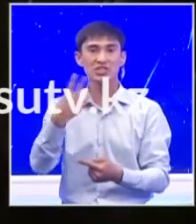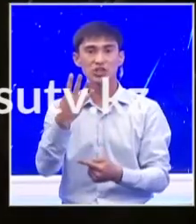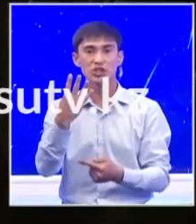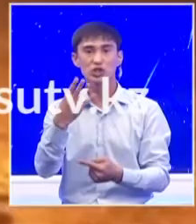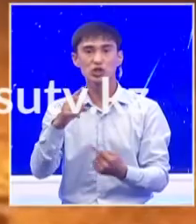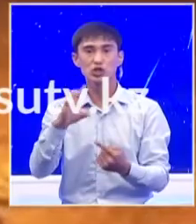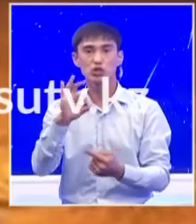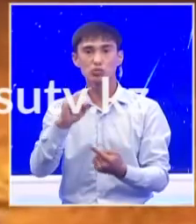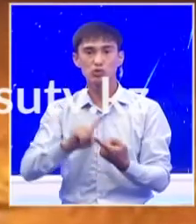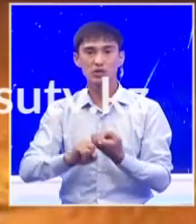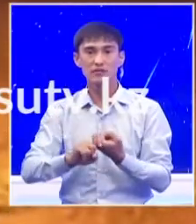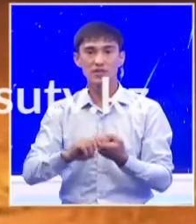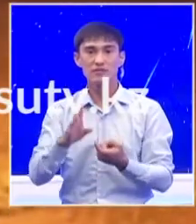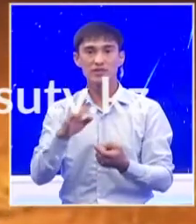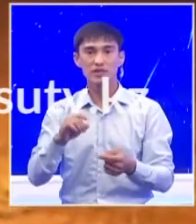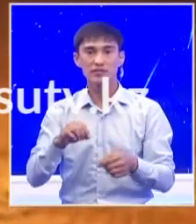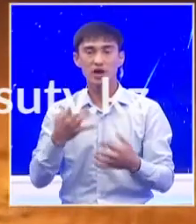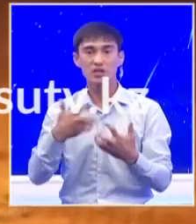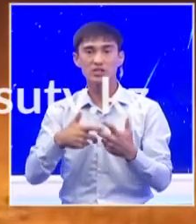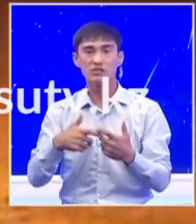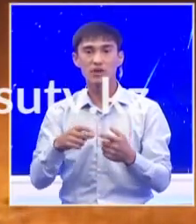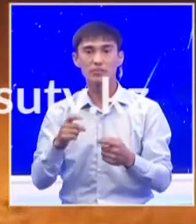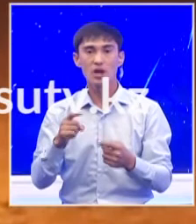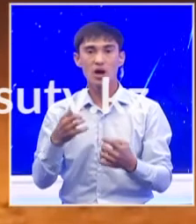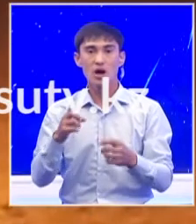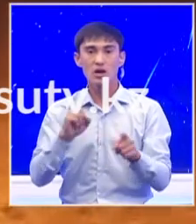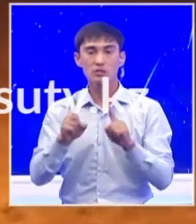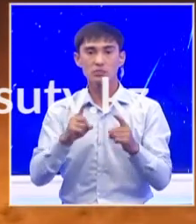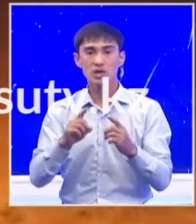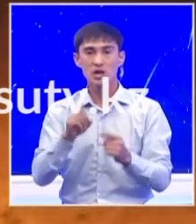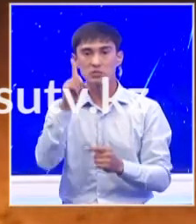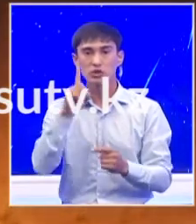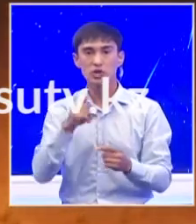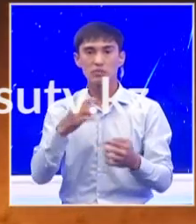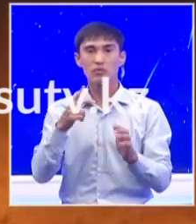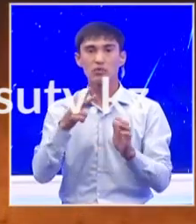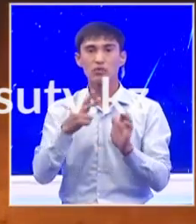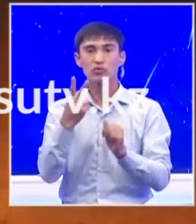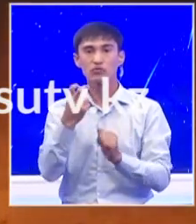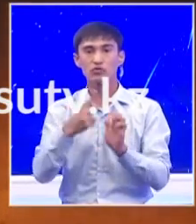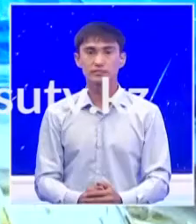«OneWeb», доведя количество космических аппаратов на орбите до 288 единиц.